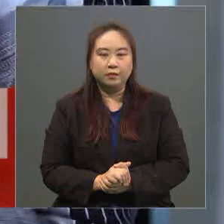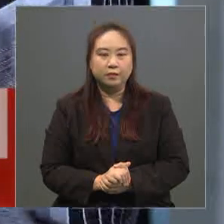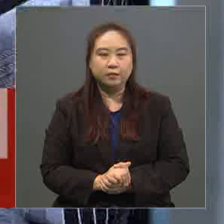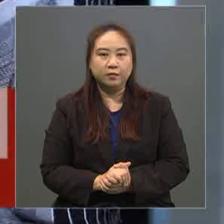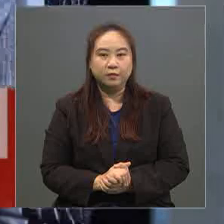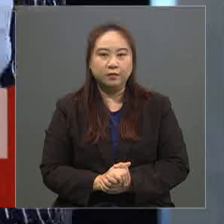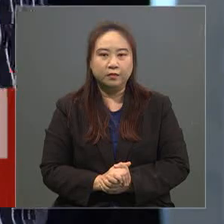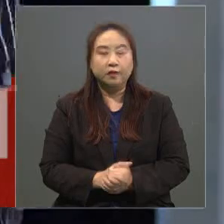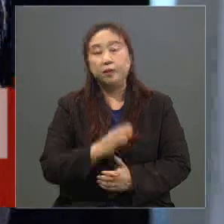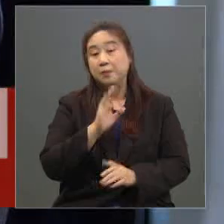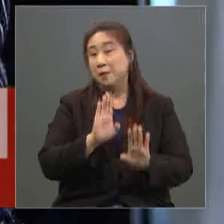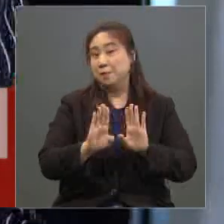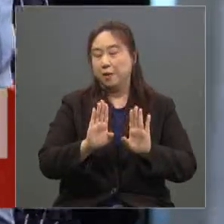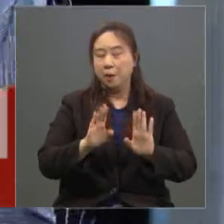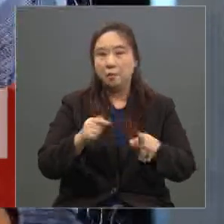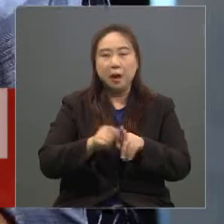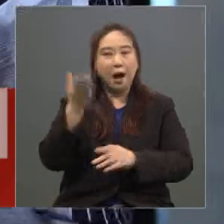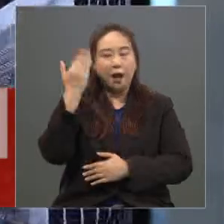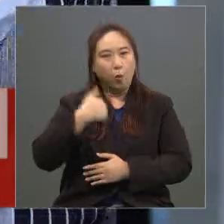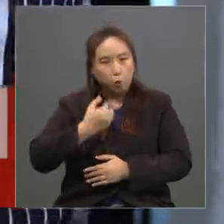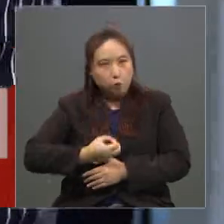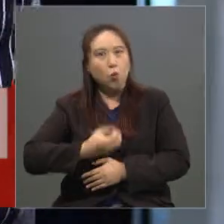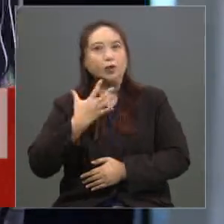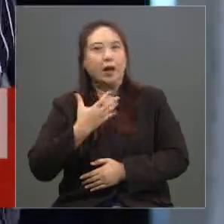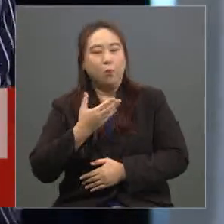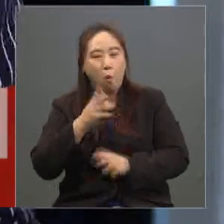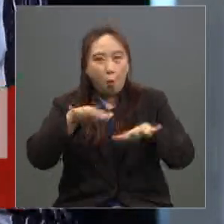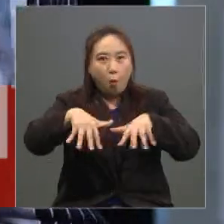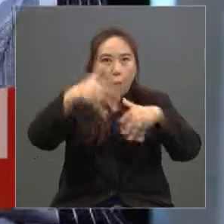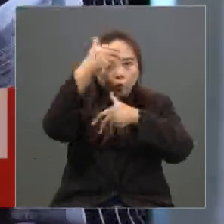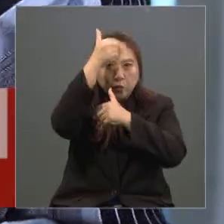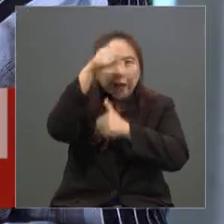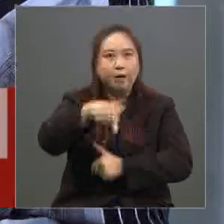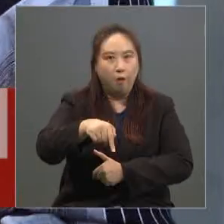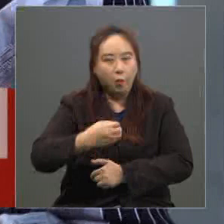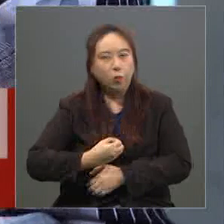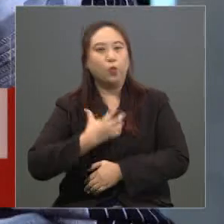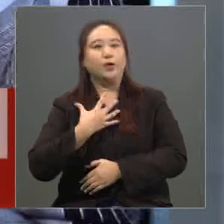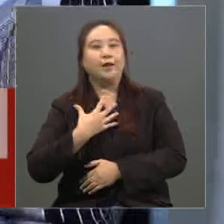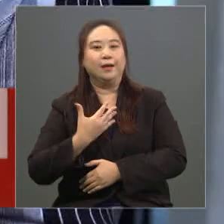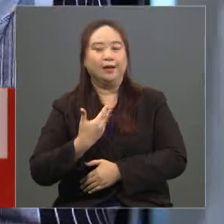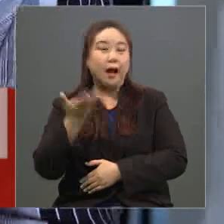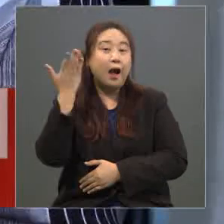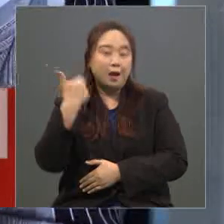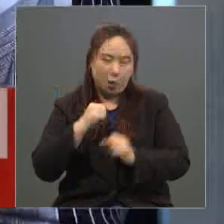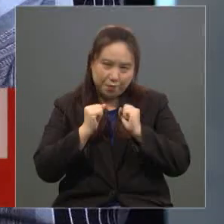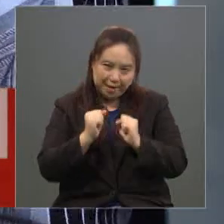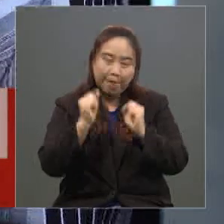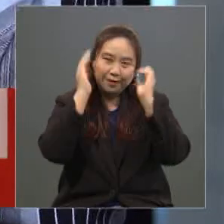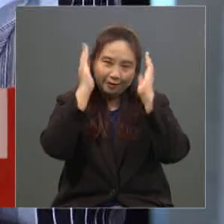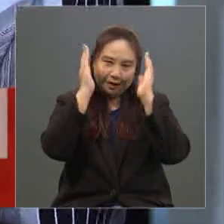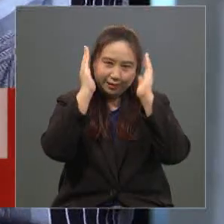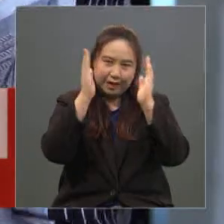ถ้าเป็นตัวเองก็คือค่อนข้างช็อกพอสมควรว่าแบบแต่เราก็พยายามและตั้งใจมากมันเป็นอะไรที่เป็นแบบใหม่จริง